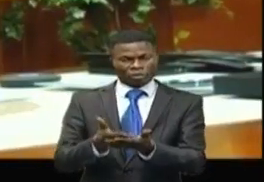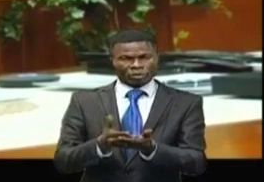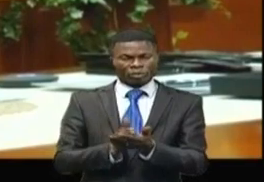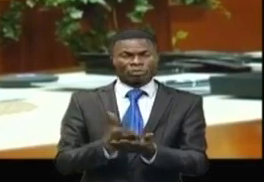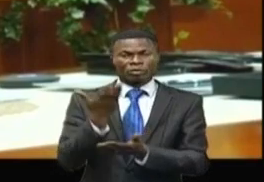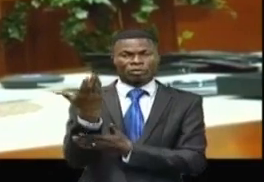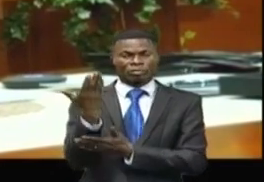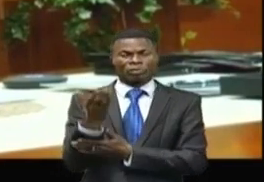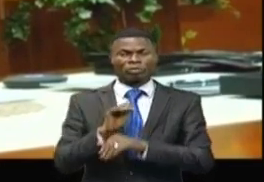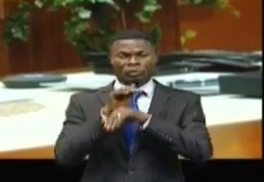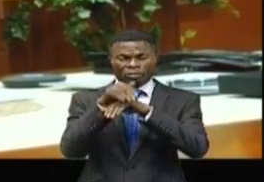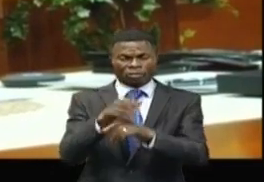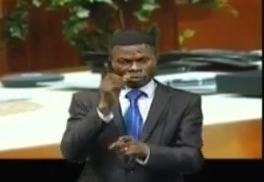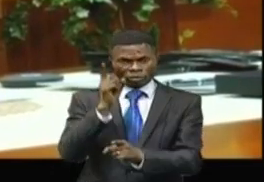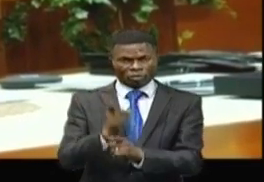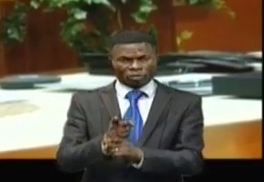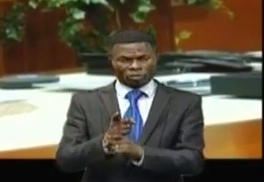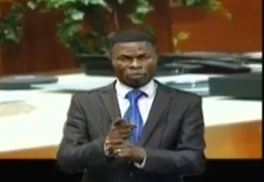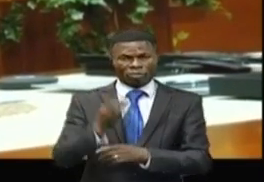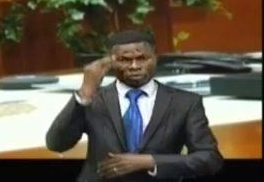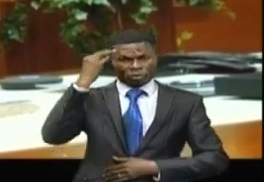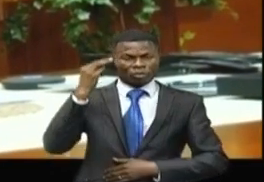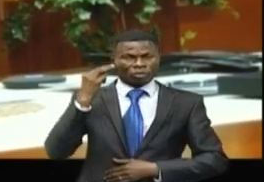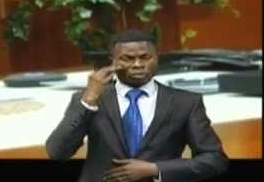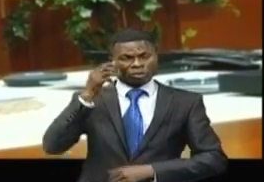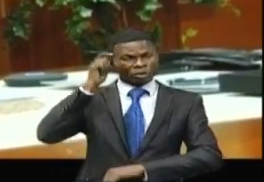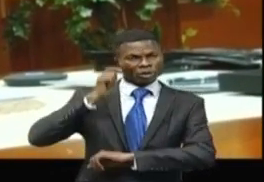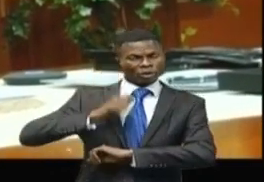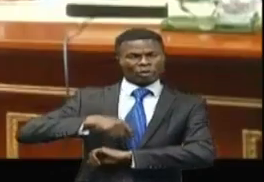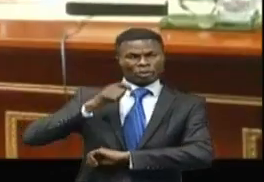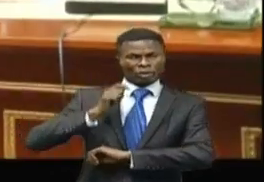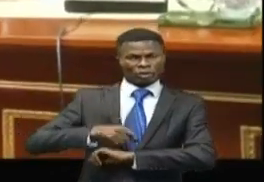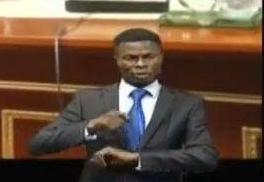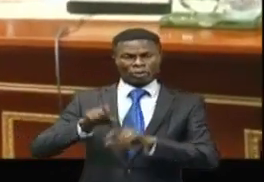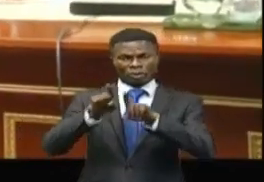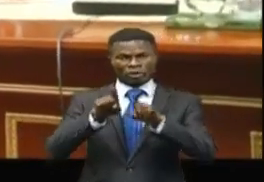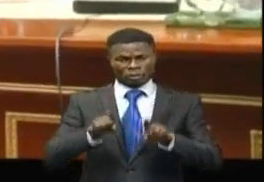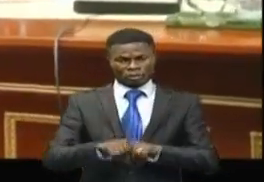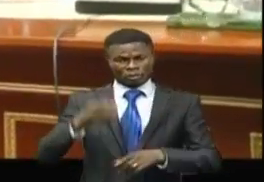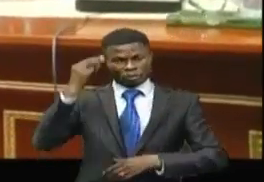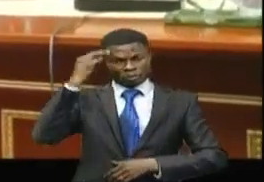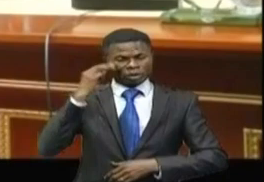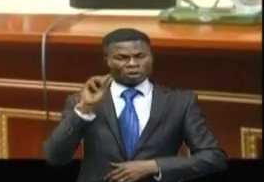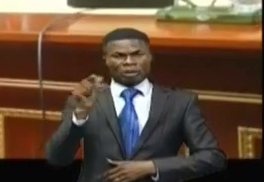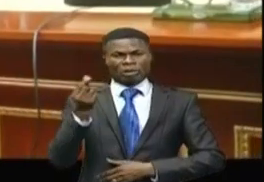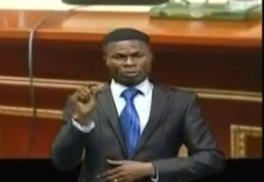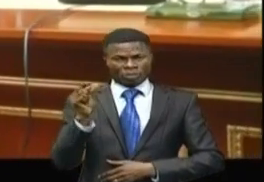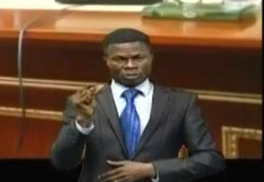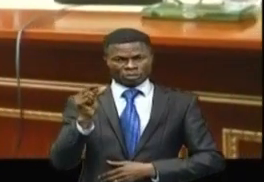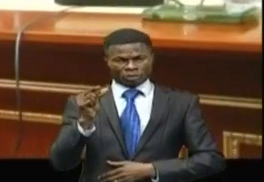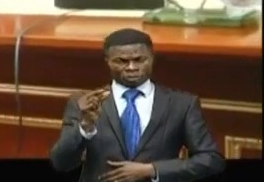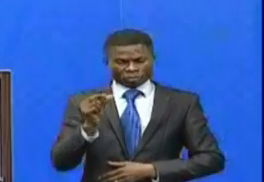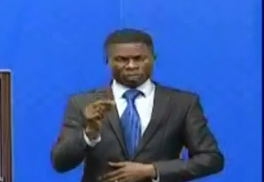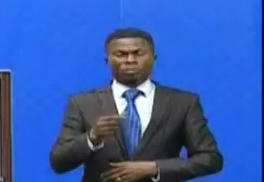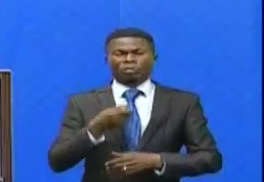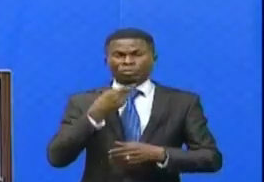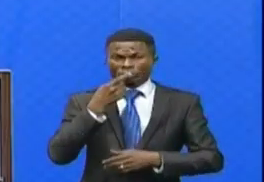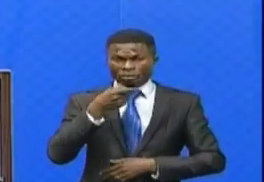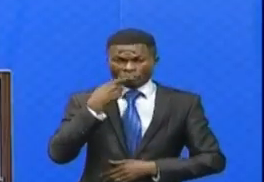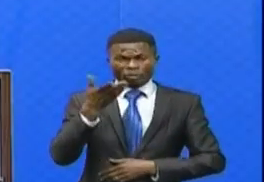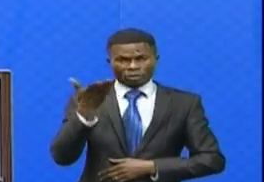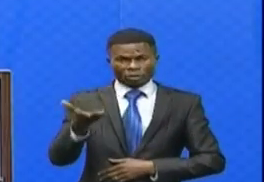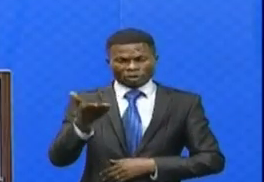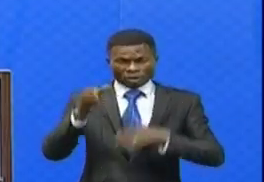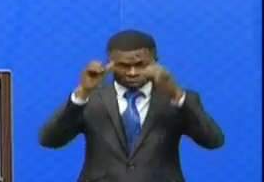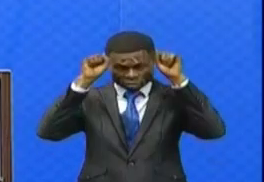étroite de la ministre de la justice ainsi que celle des mines a été requise par le président de